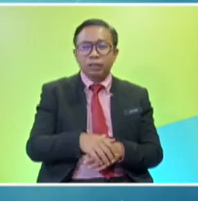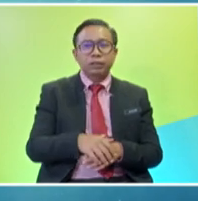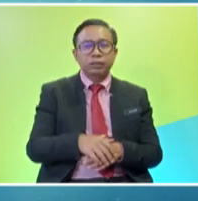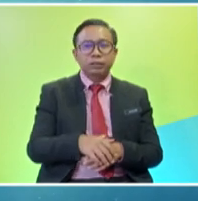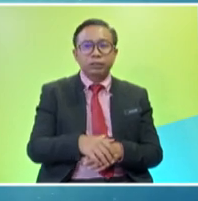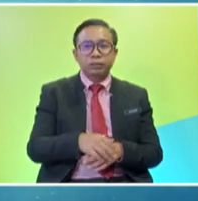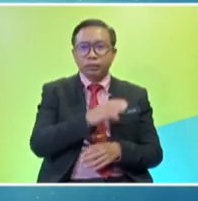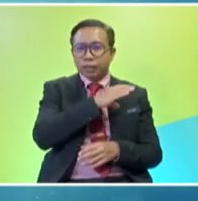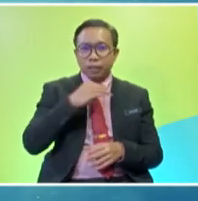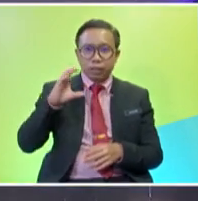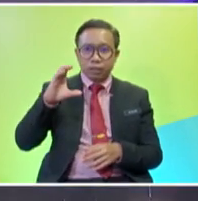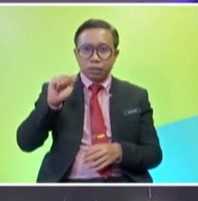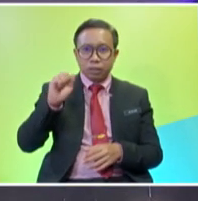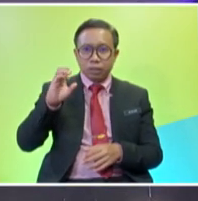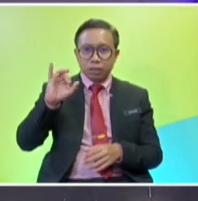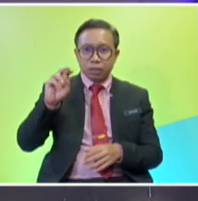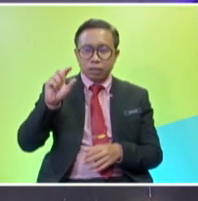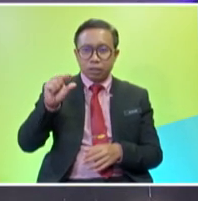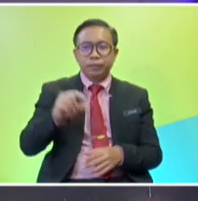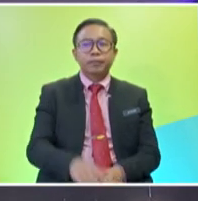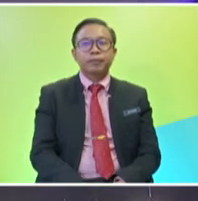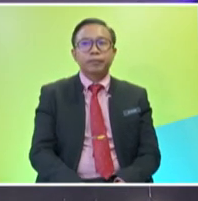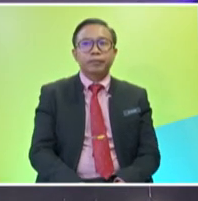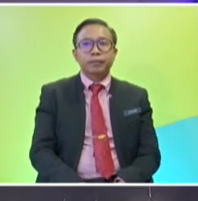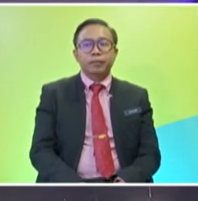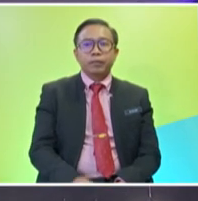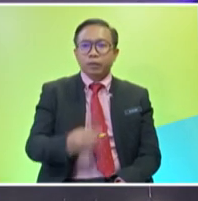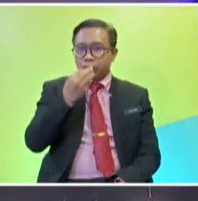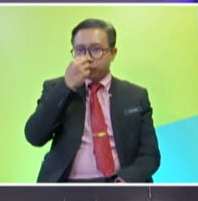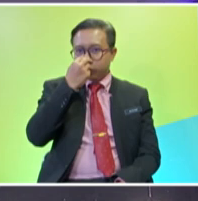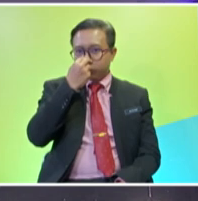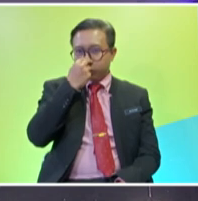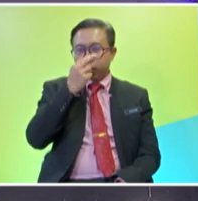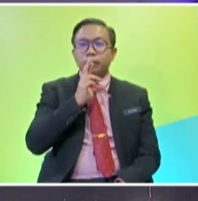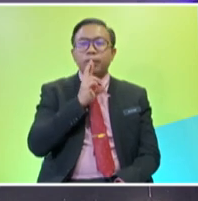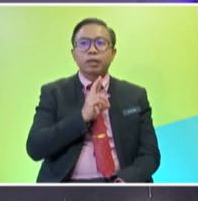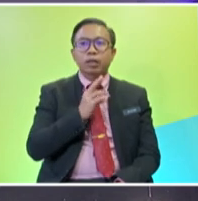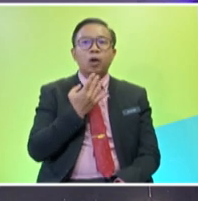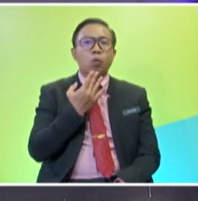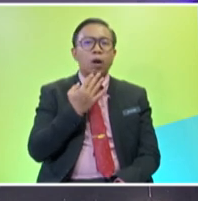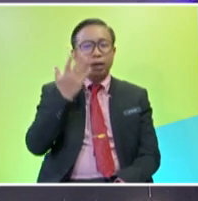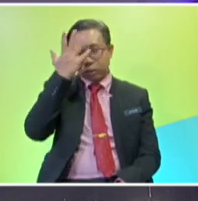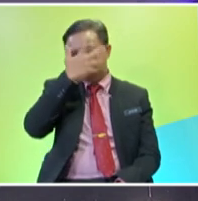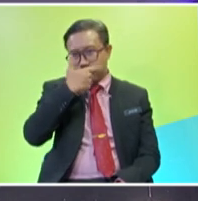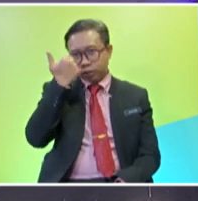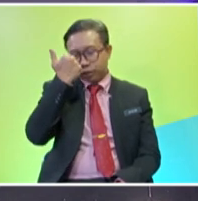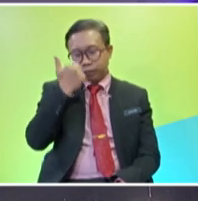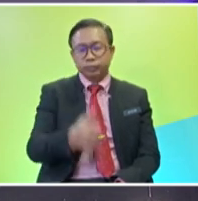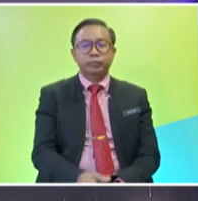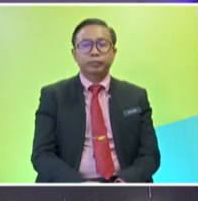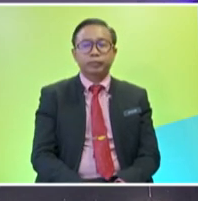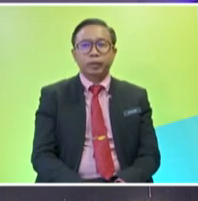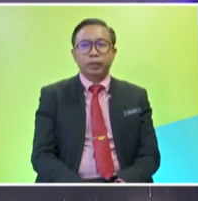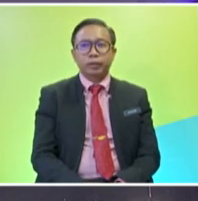Oke itulah pembatangan mengenai musang merah sebab warna dia cantik kok betul lagi